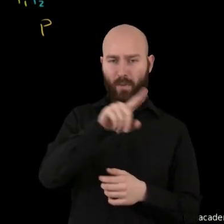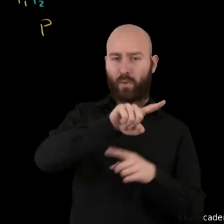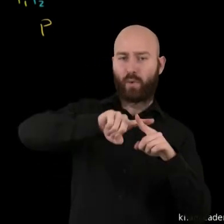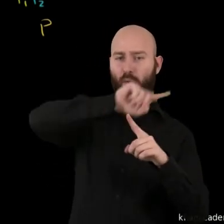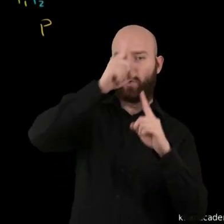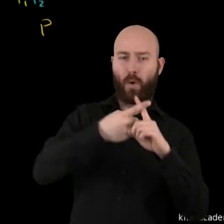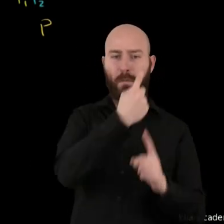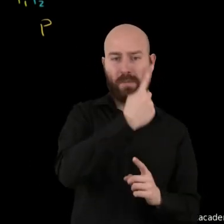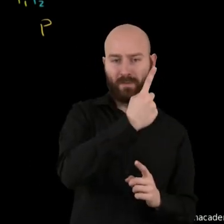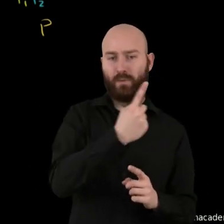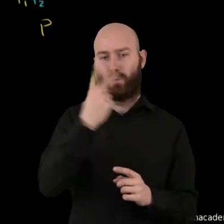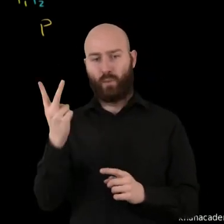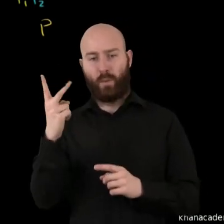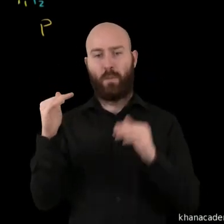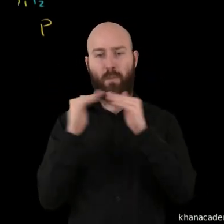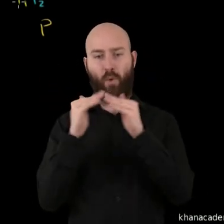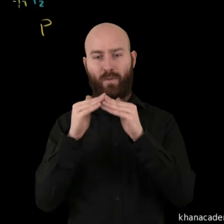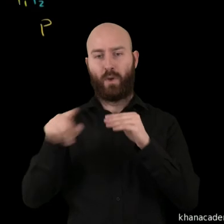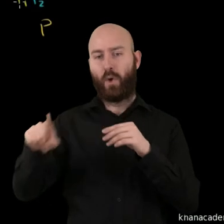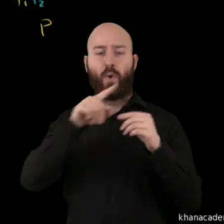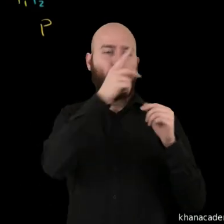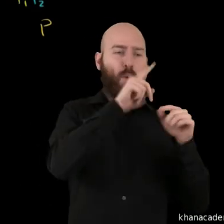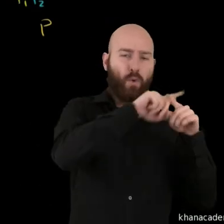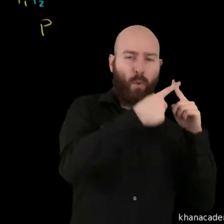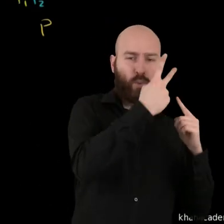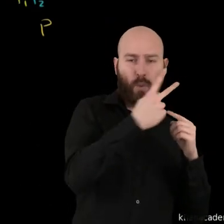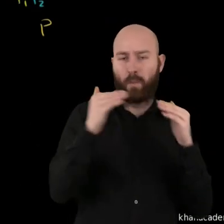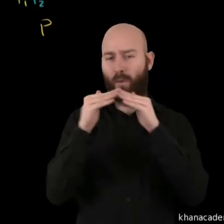miarę PKB w roku drugim w cenach z roku pierwszego.